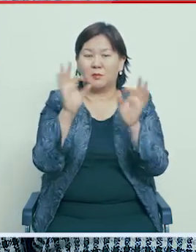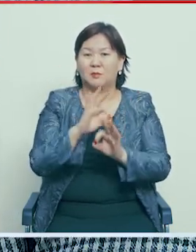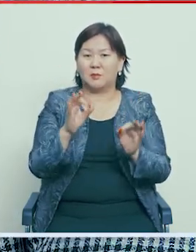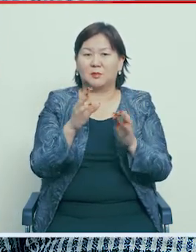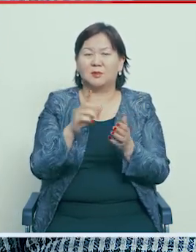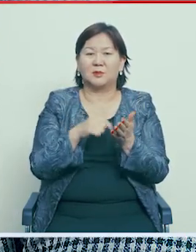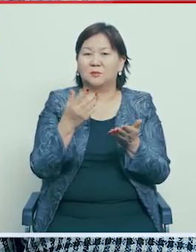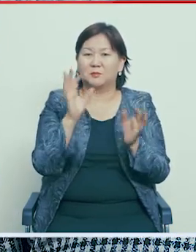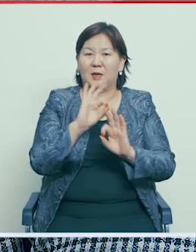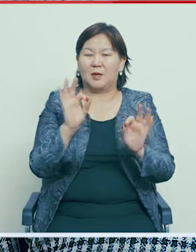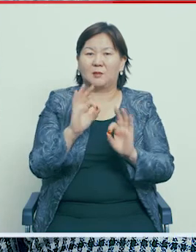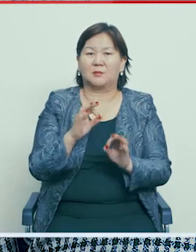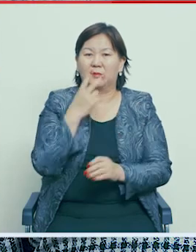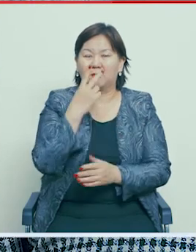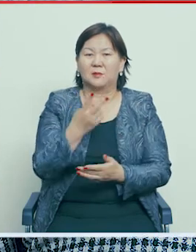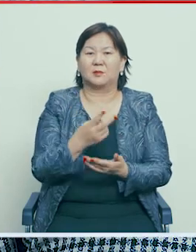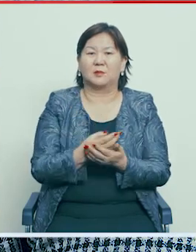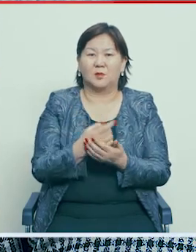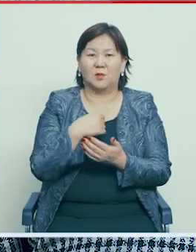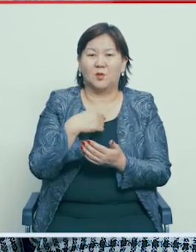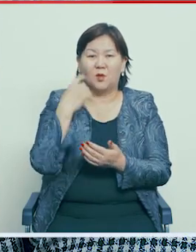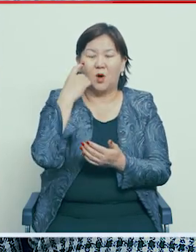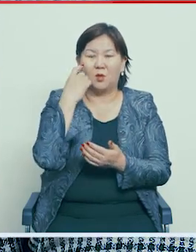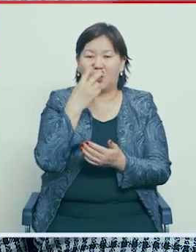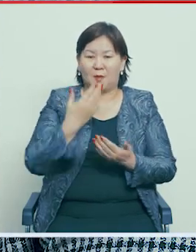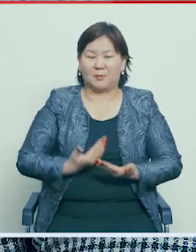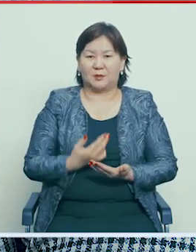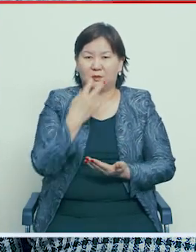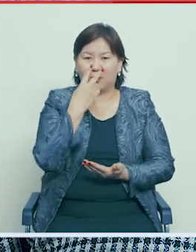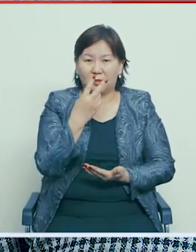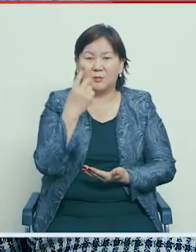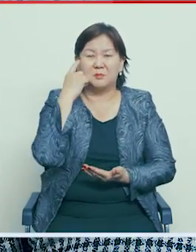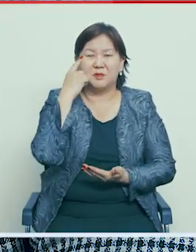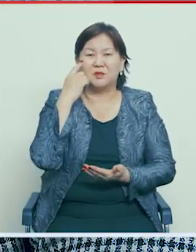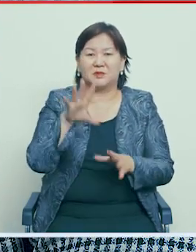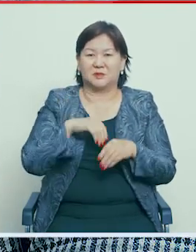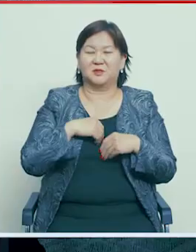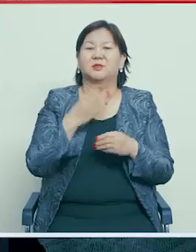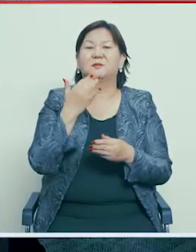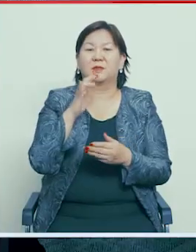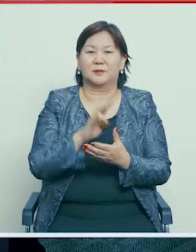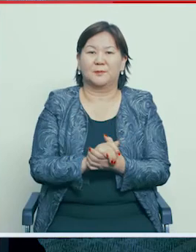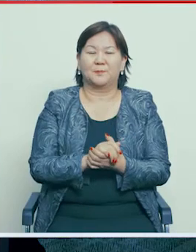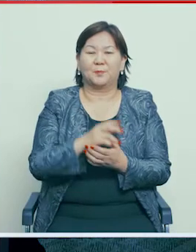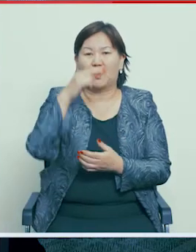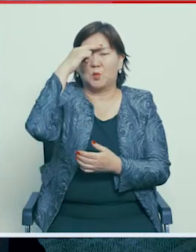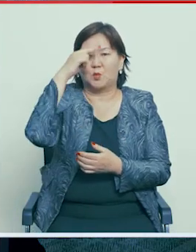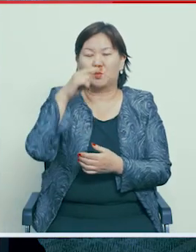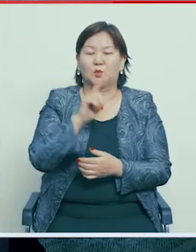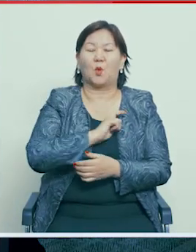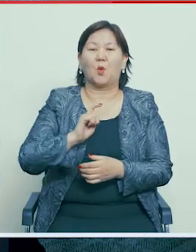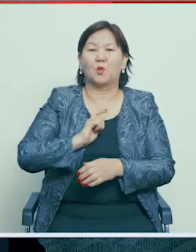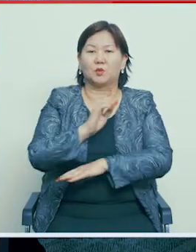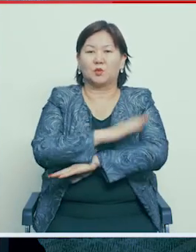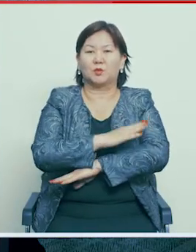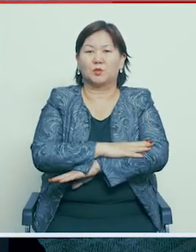шаардлага хангахгүй байдаг гэдгийг бол би бас яг өөрөө амьдрал дээр бол мэдэрч ирсэн. Тэгээд хүмүүс маань одоо яг зөвхөн хувийн